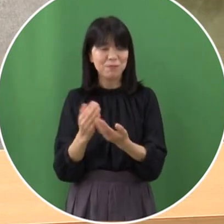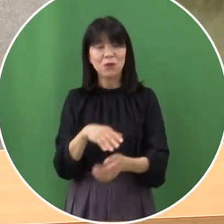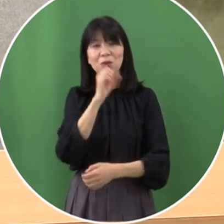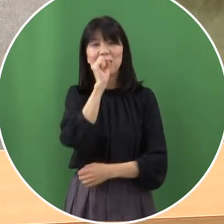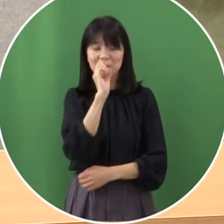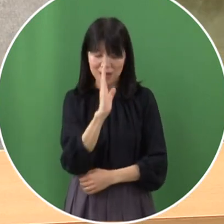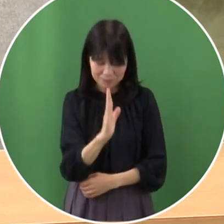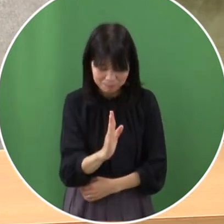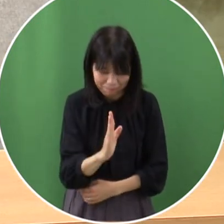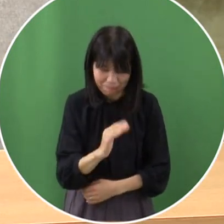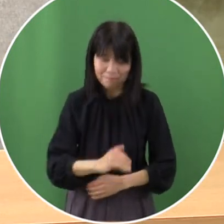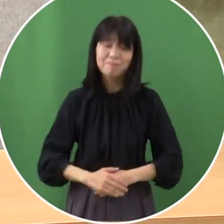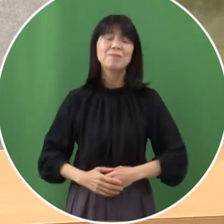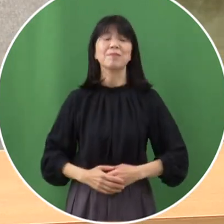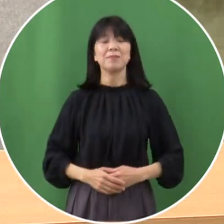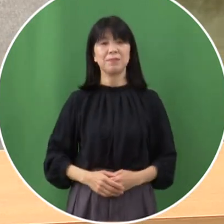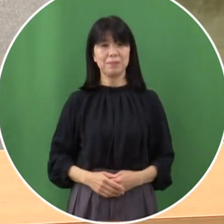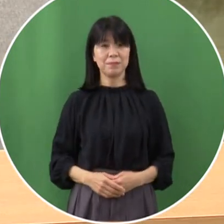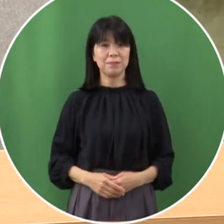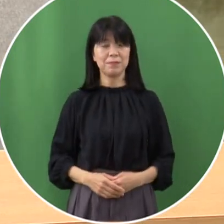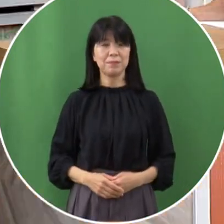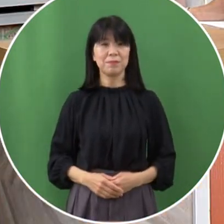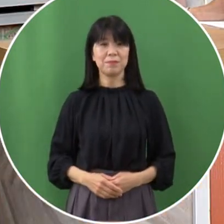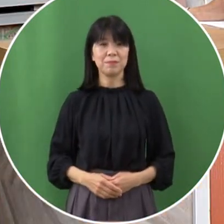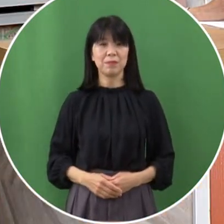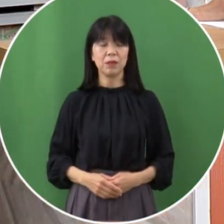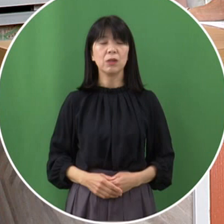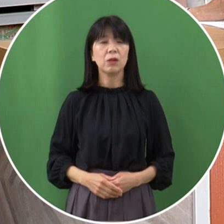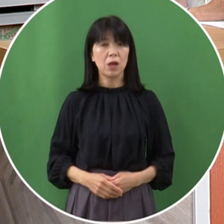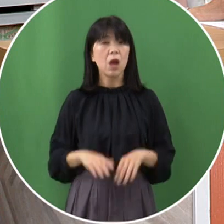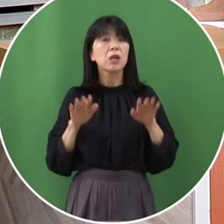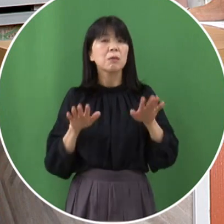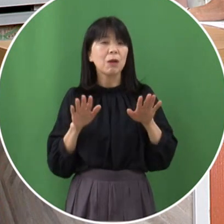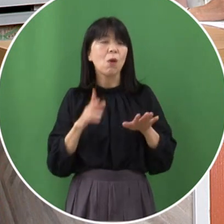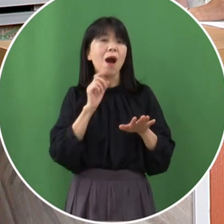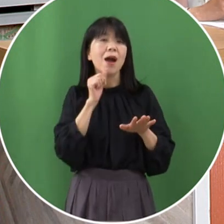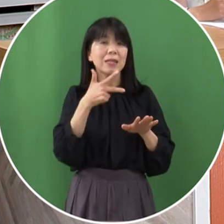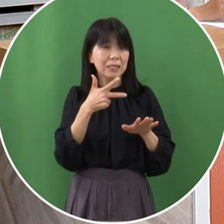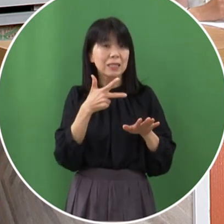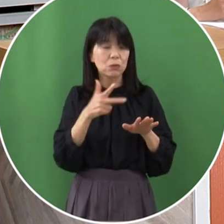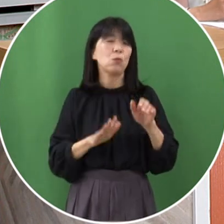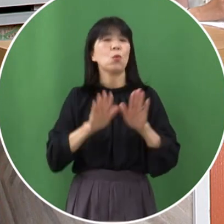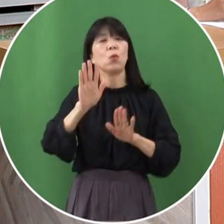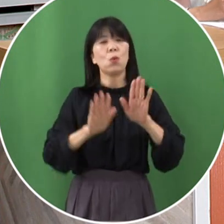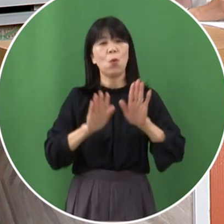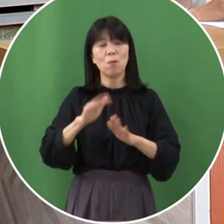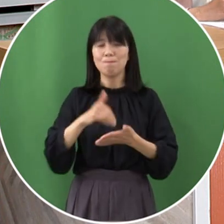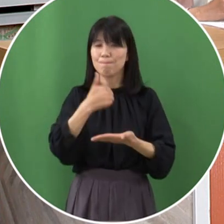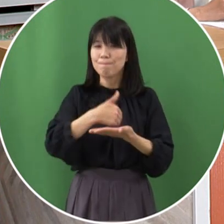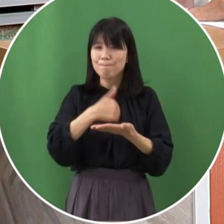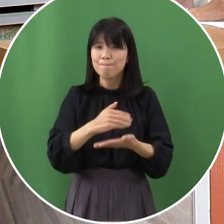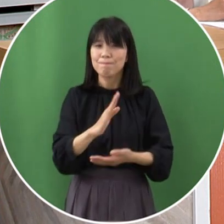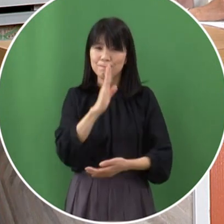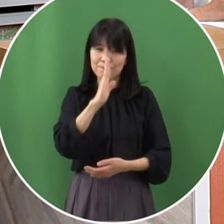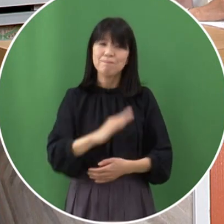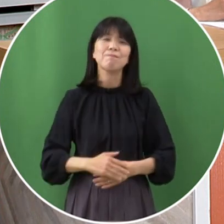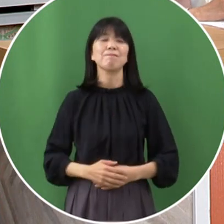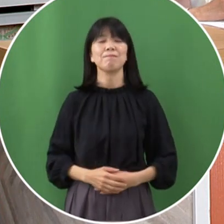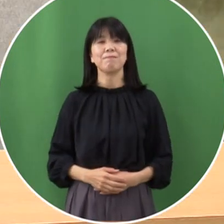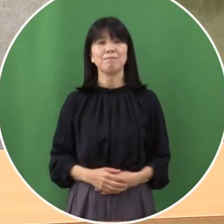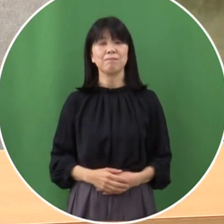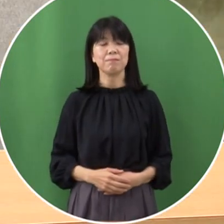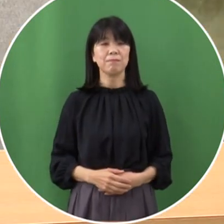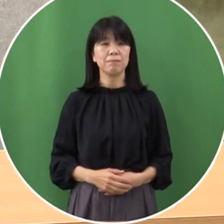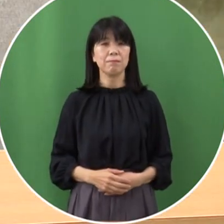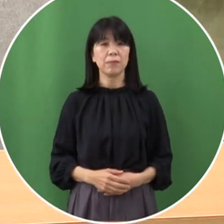。 よろしくお願いします。 まずは現在の明石市を取り巻く状況について教えていただけますか。 は